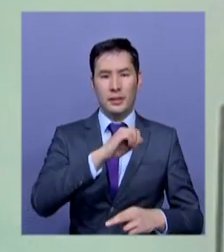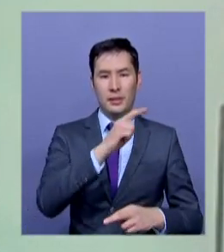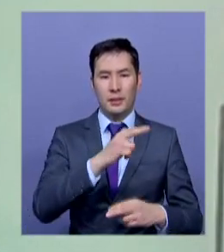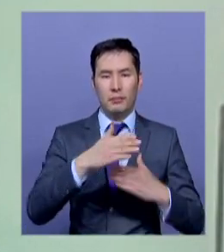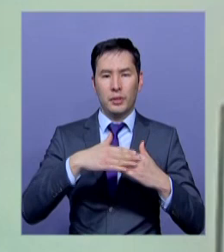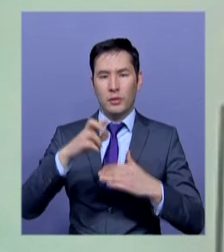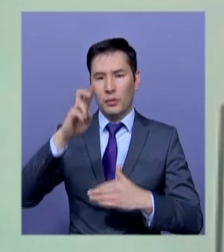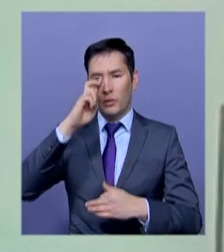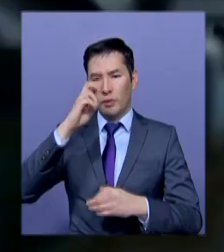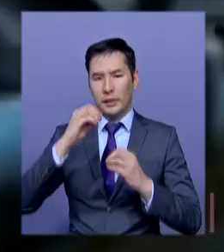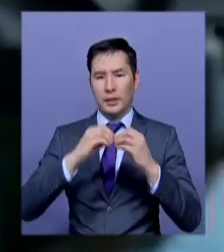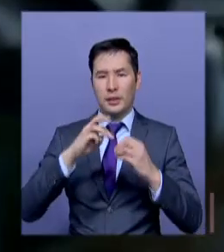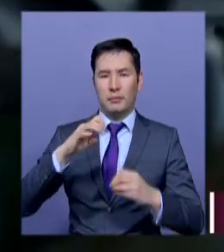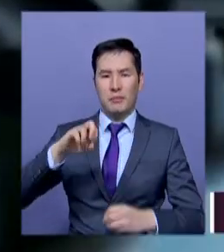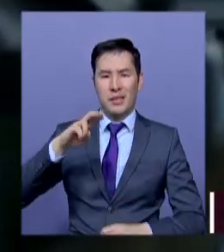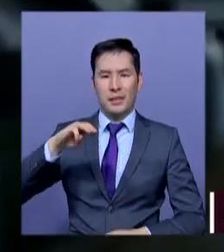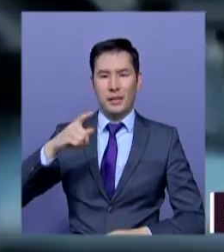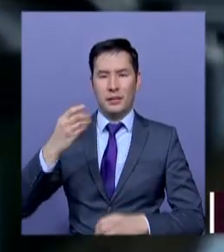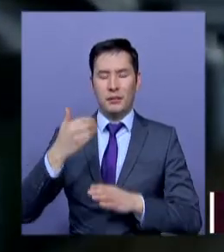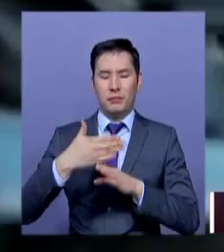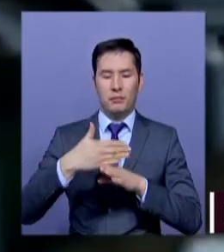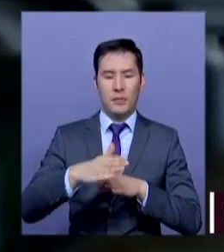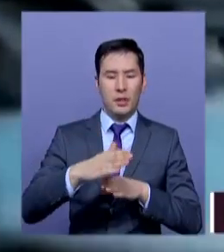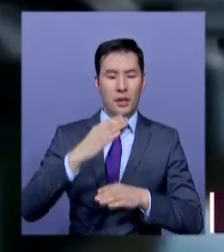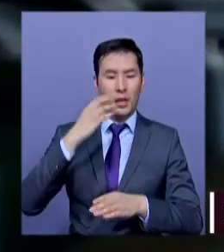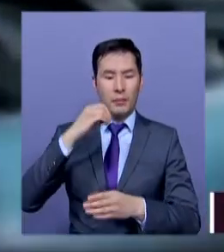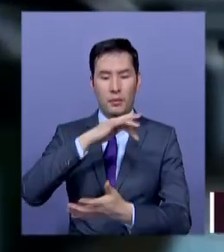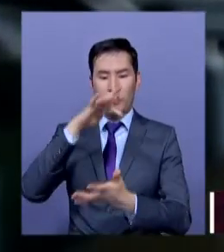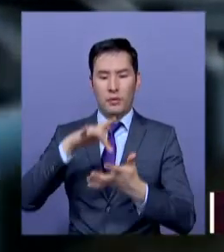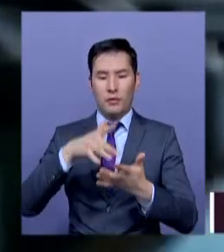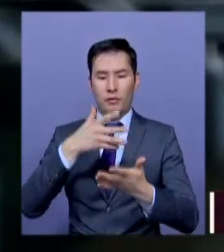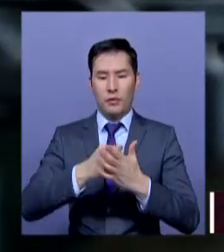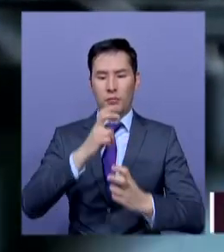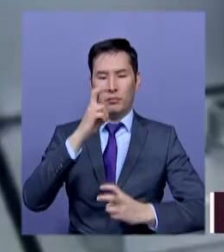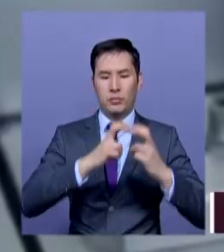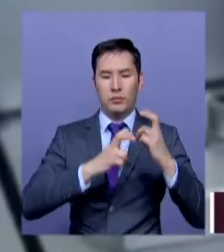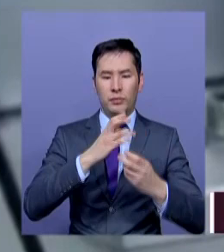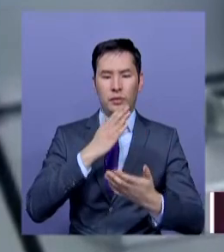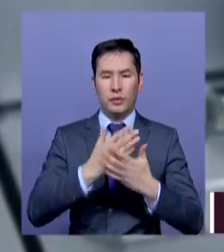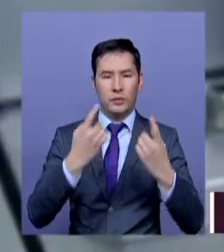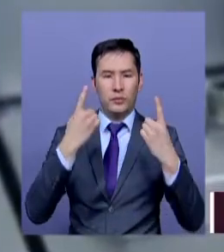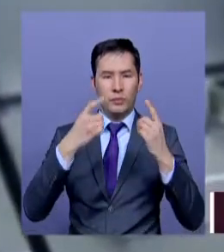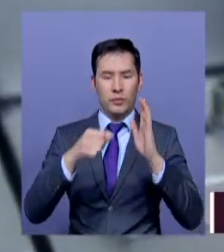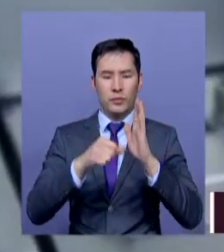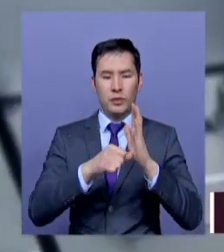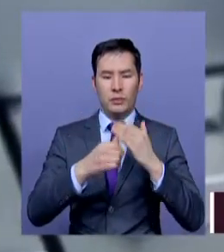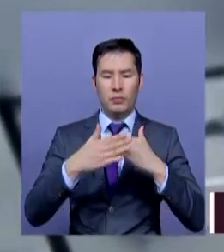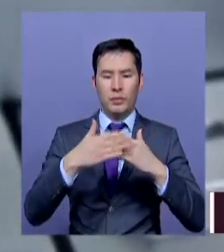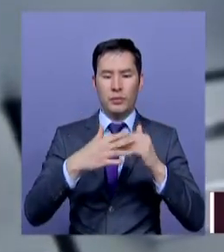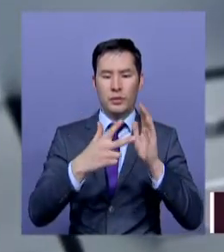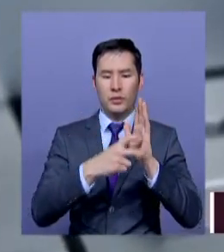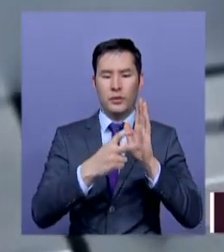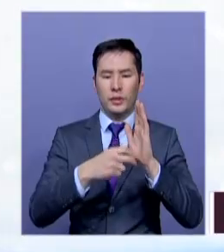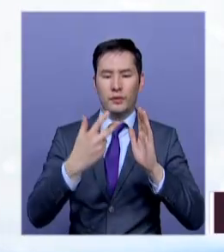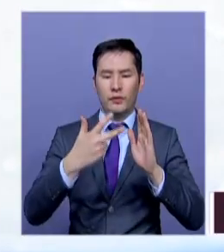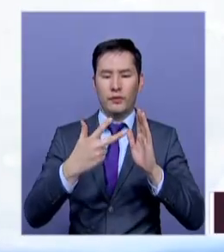бюджетінен 10 миллиард теңге бөлінген. Алматыда медициналық бетперде шығаратын 6 ірі отандық өндіруші бар. Қуаты 882 мың